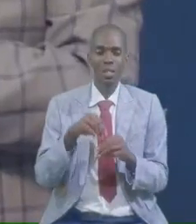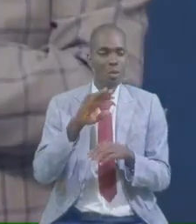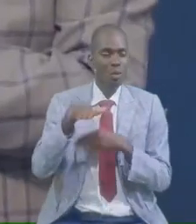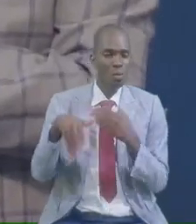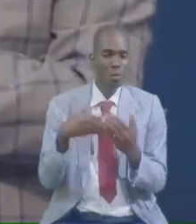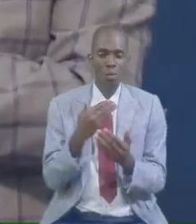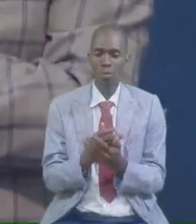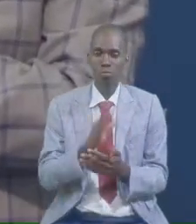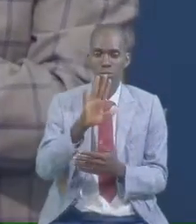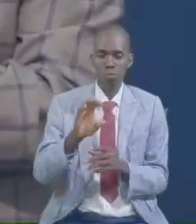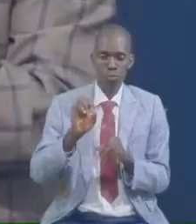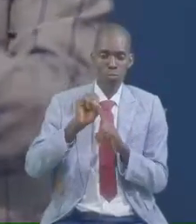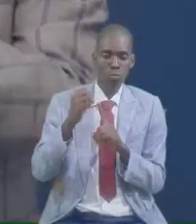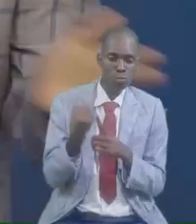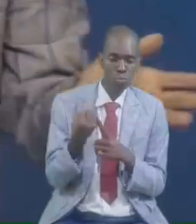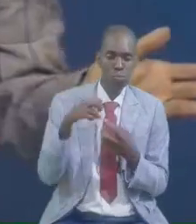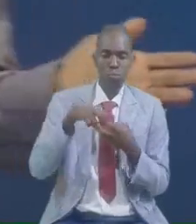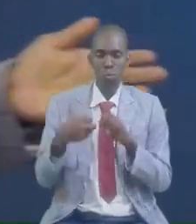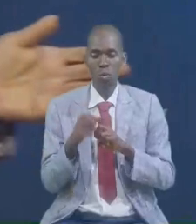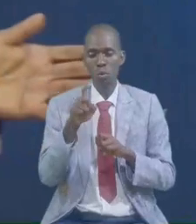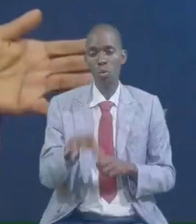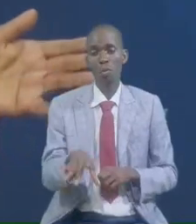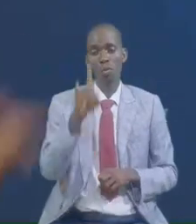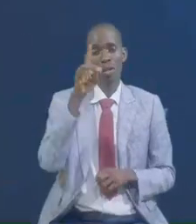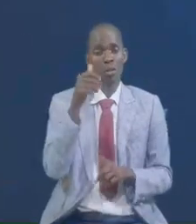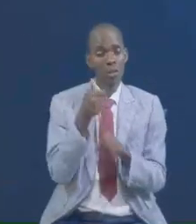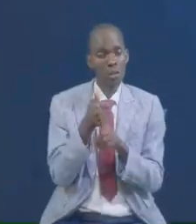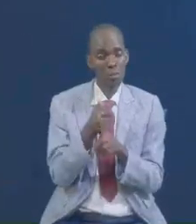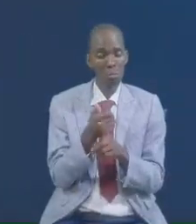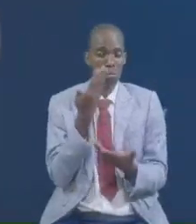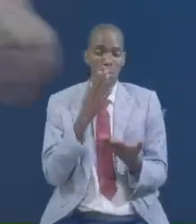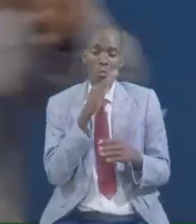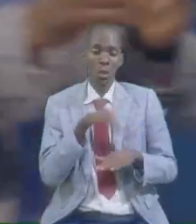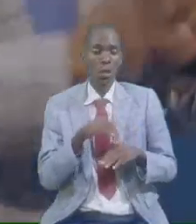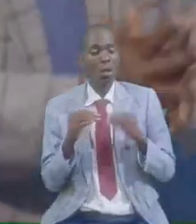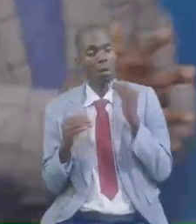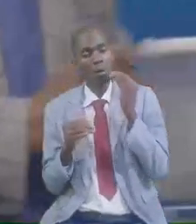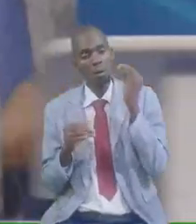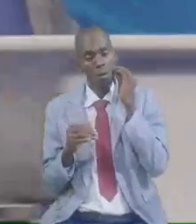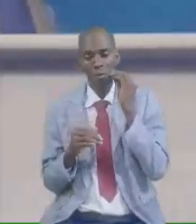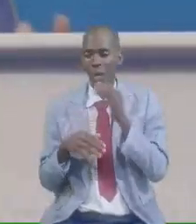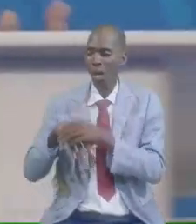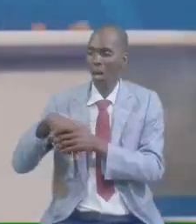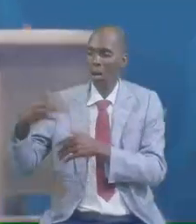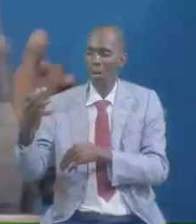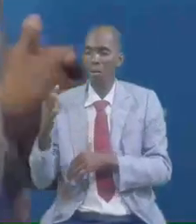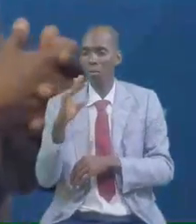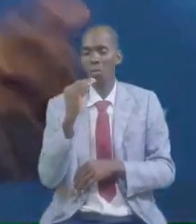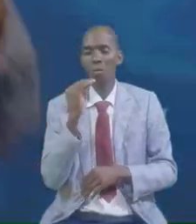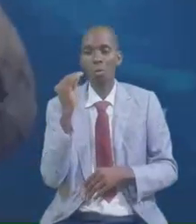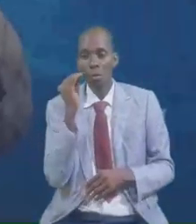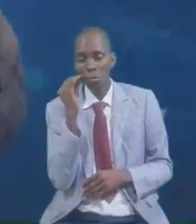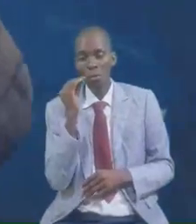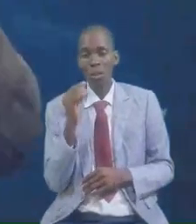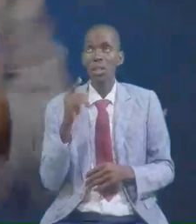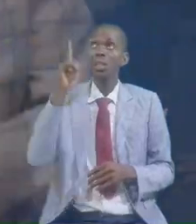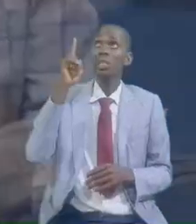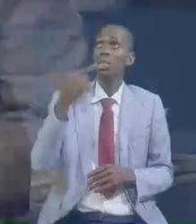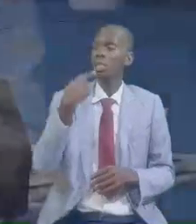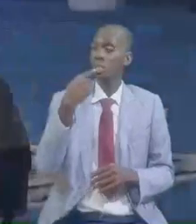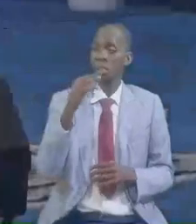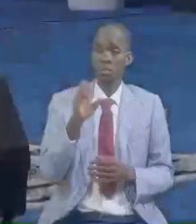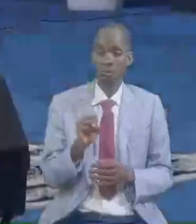toutes les situations où tu te retrouves, à la maison, loin de la maison, et dis, voici,